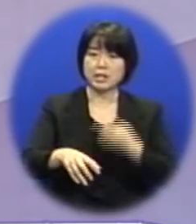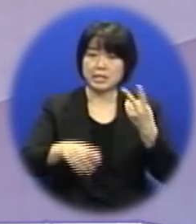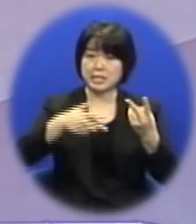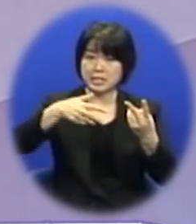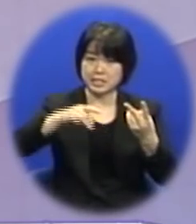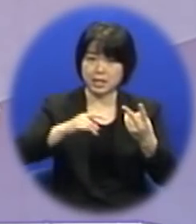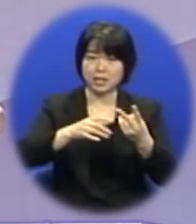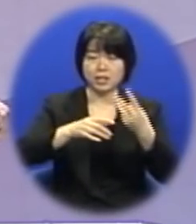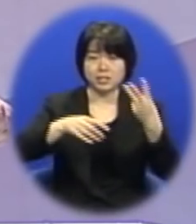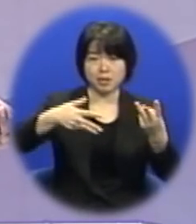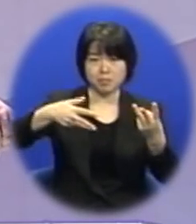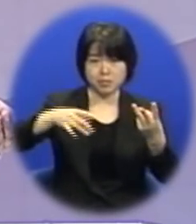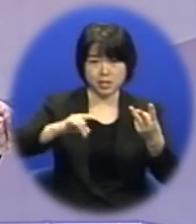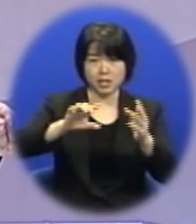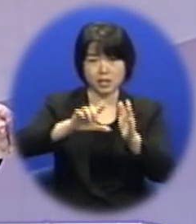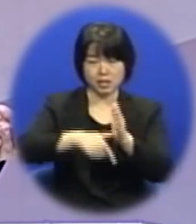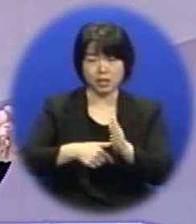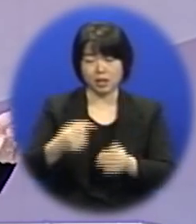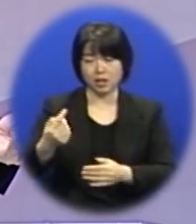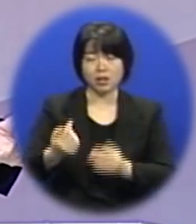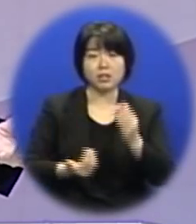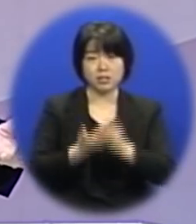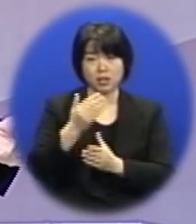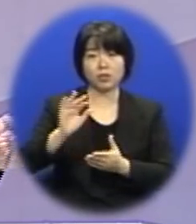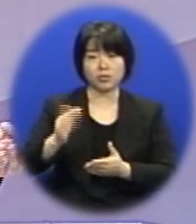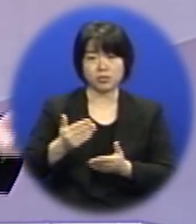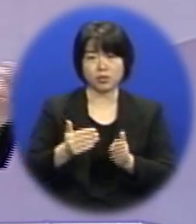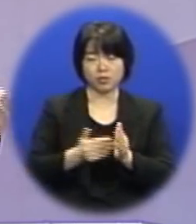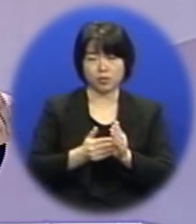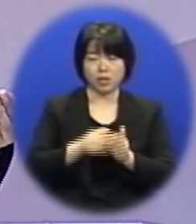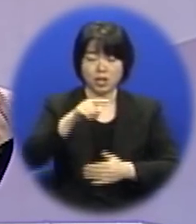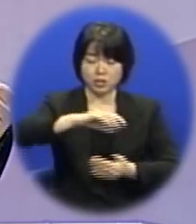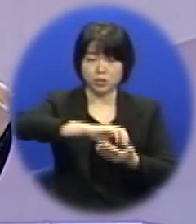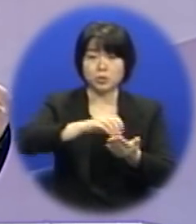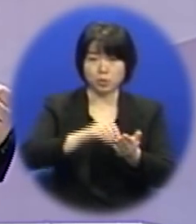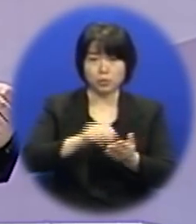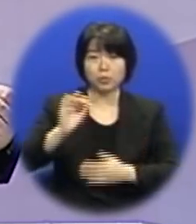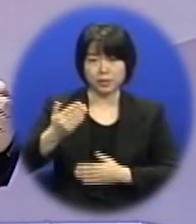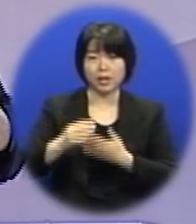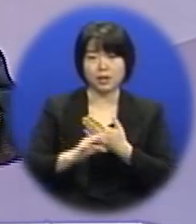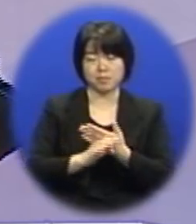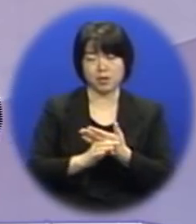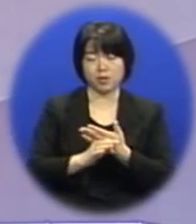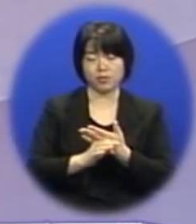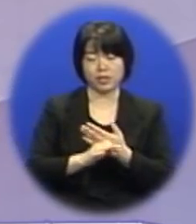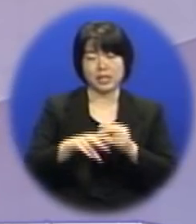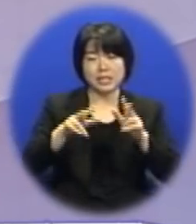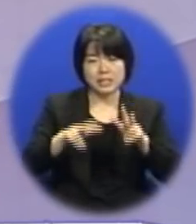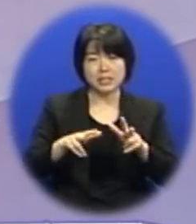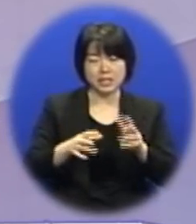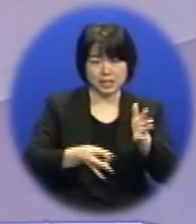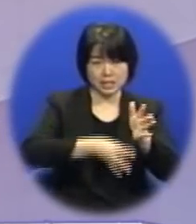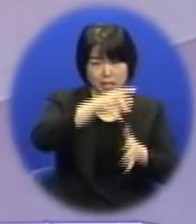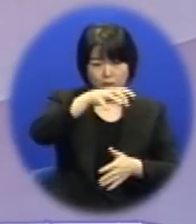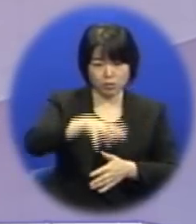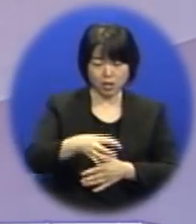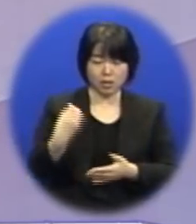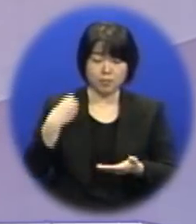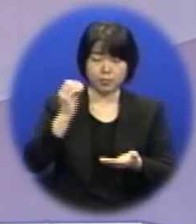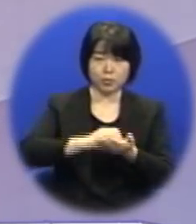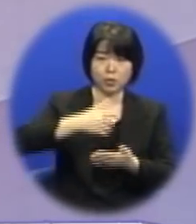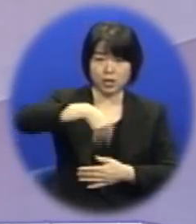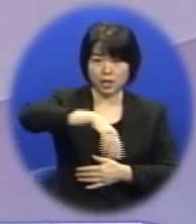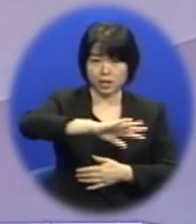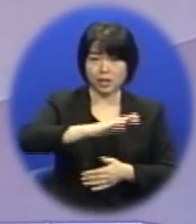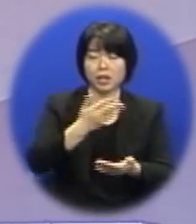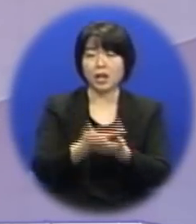나오고 거기서 3세대가 나올 정도예요. 그 정도쯤 되면 이제는 예루살렘으로 돌아가게 해달라는 기도도